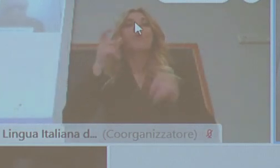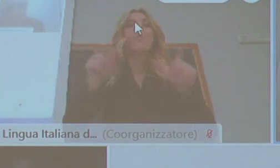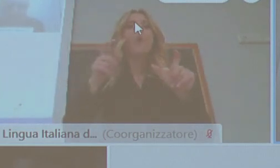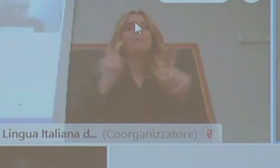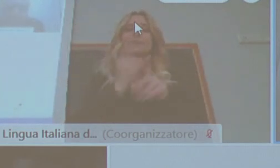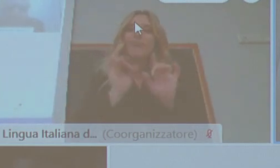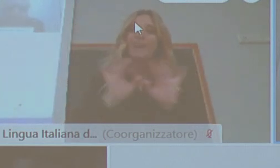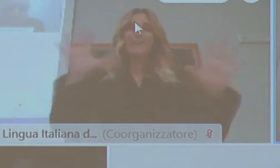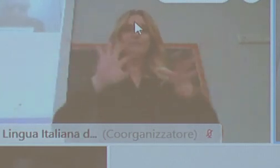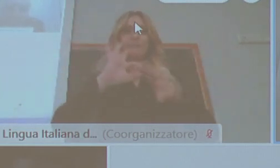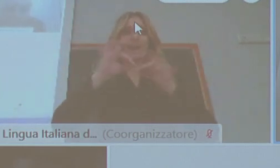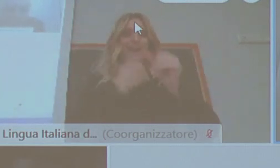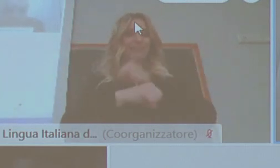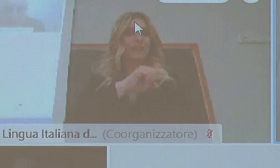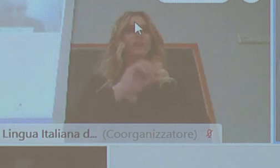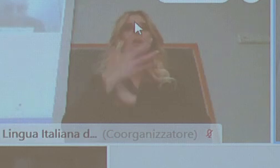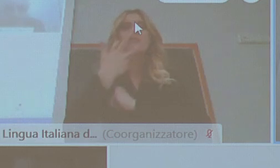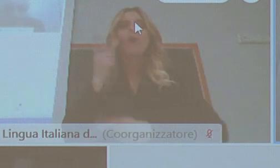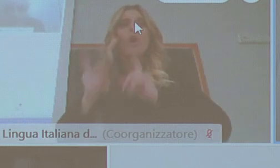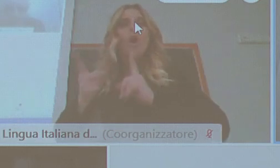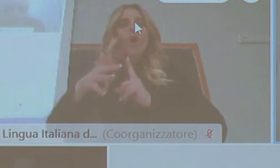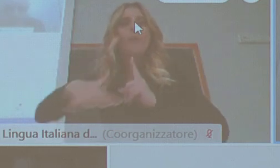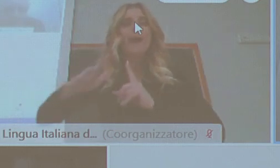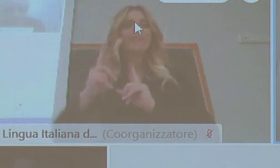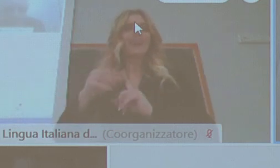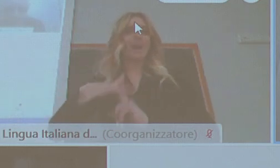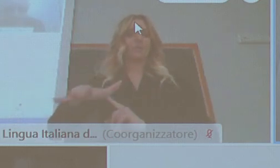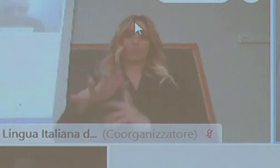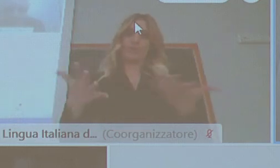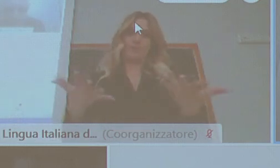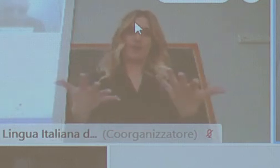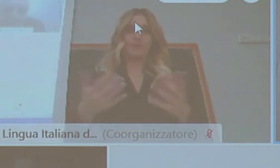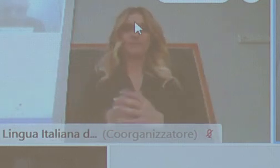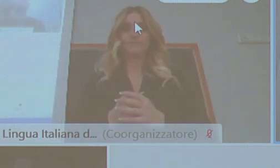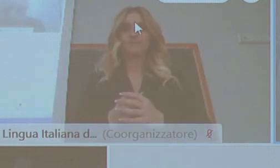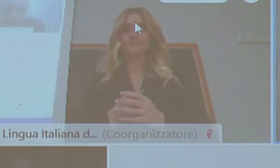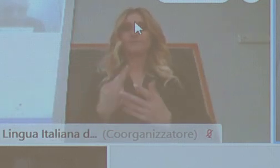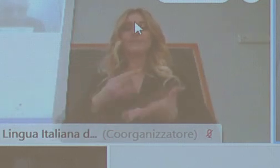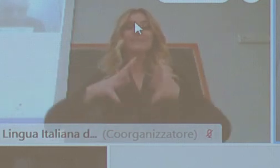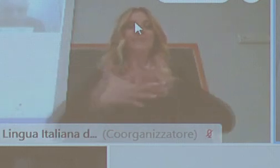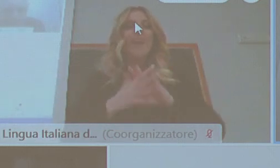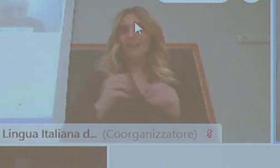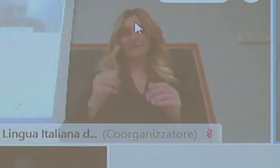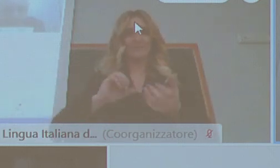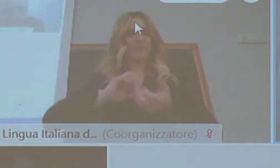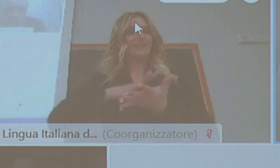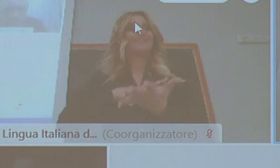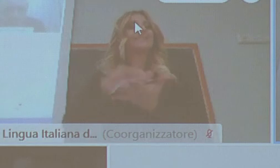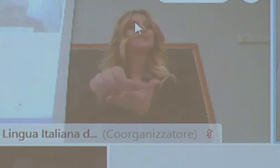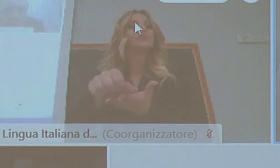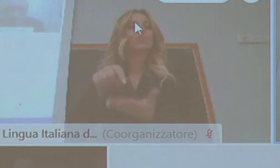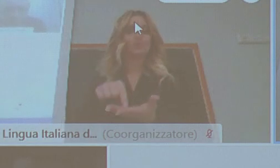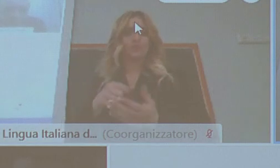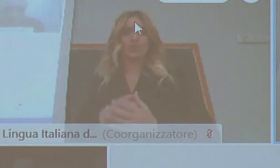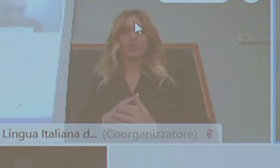catene e dominava la natura. Però è un dominio fino a se stesso che porta all'autodistruzione. Io non per